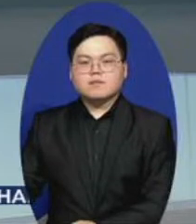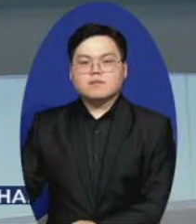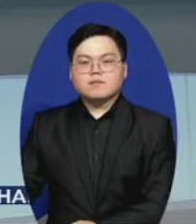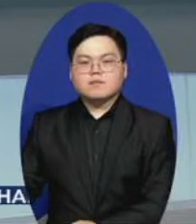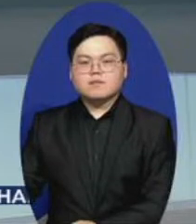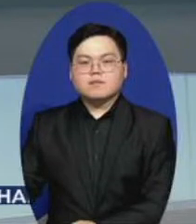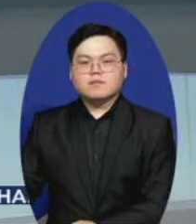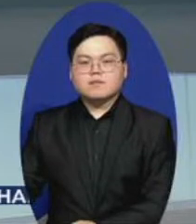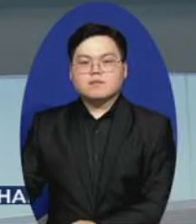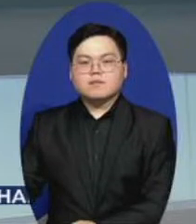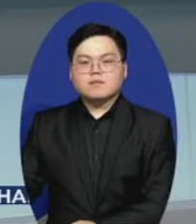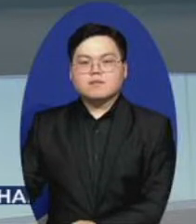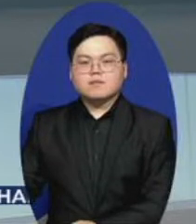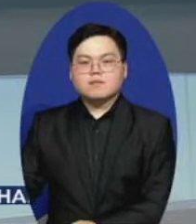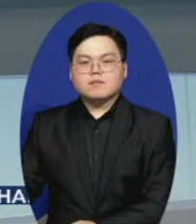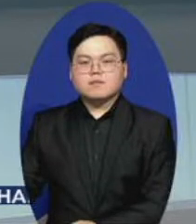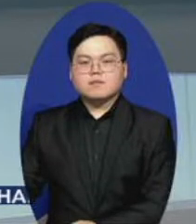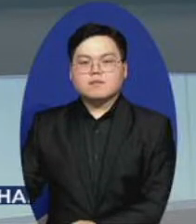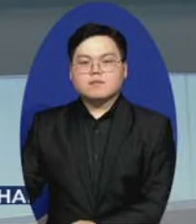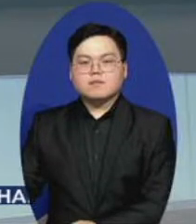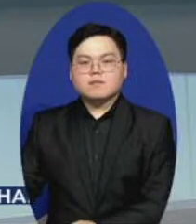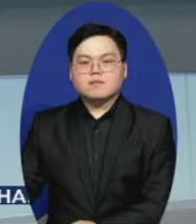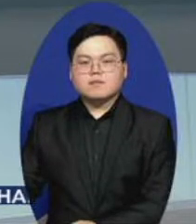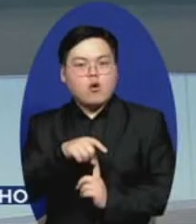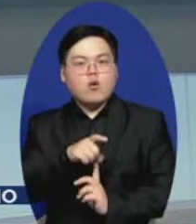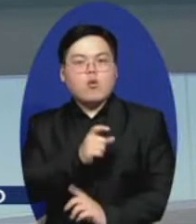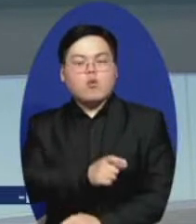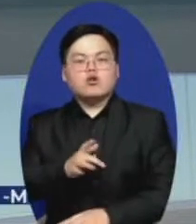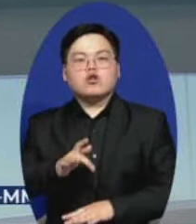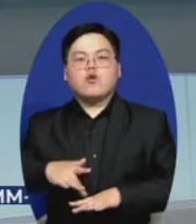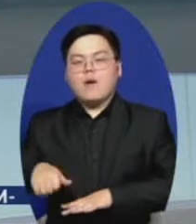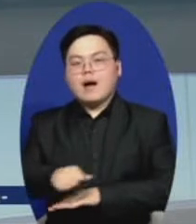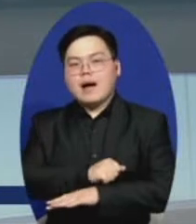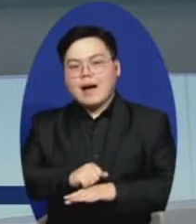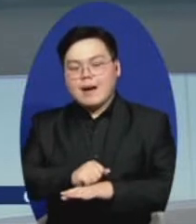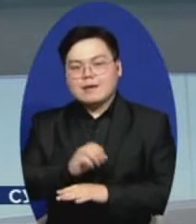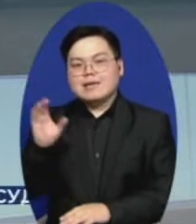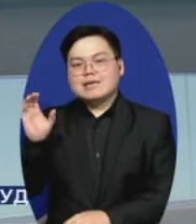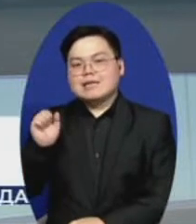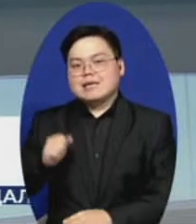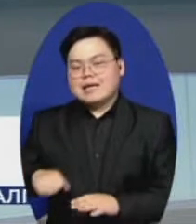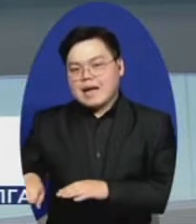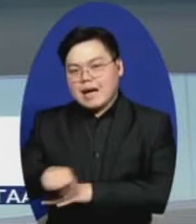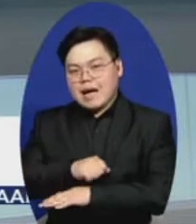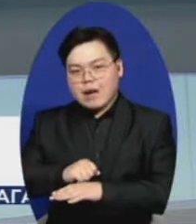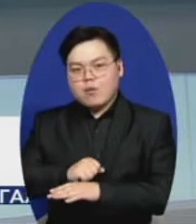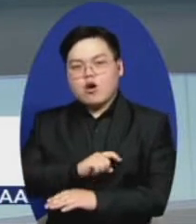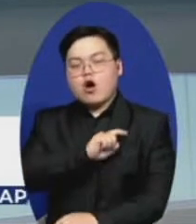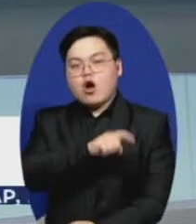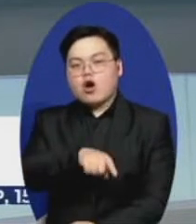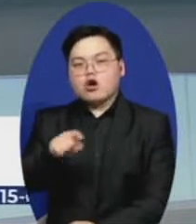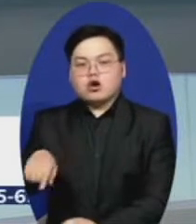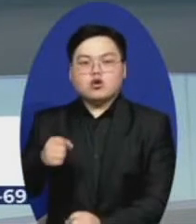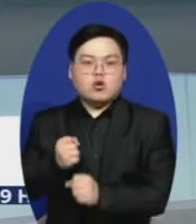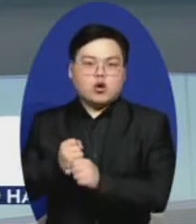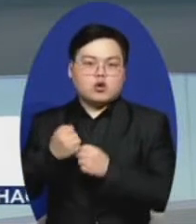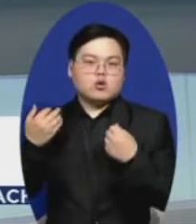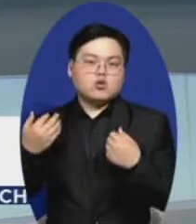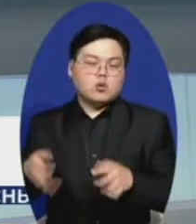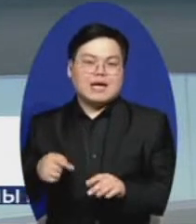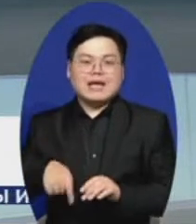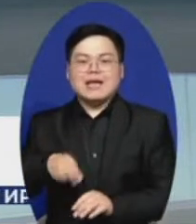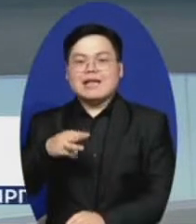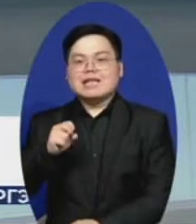Тэгвэл Хүнс хөдөө аж ахуй хөнгөн үйлдвэрийн сайд болон бусад холбогд талбарынхан Төв аймгийн Жаргаланд сум, Сэлэнг аймгийн Сайхан сумд ажилласан байна. Энэ жилийн